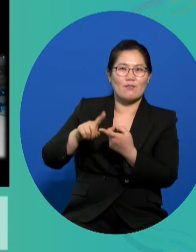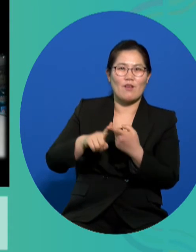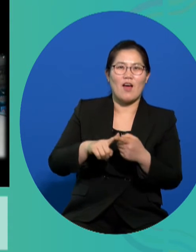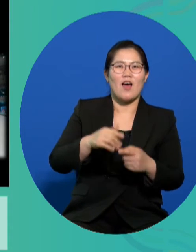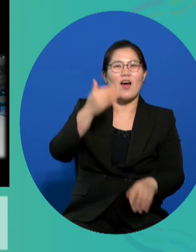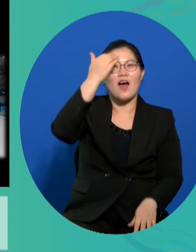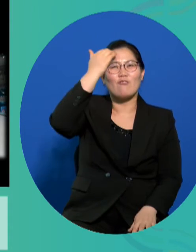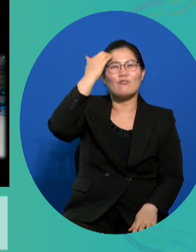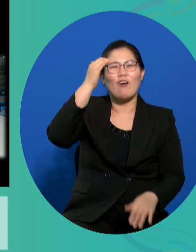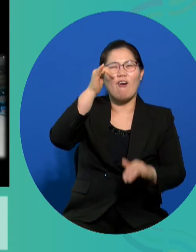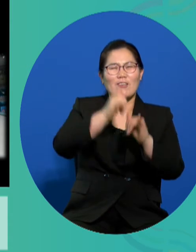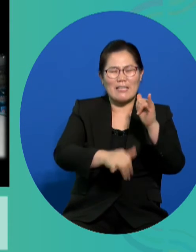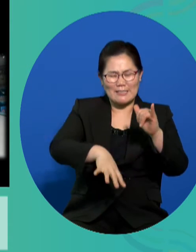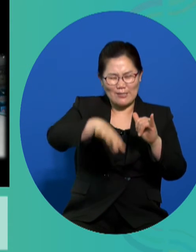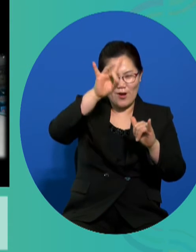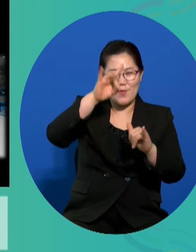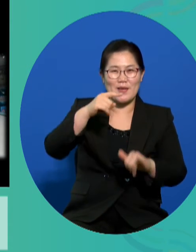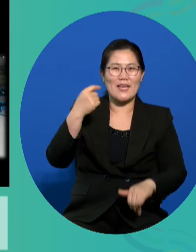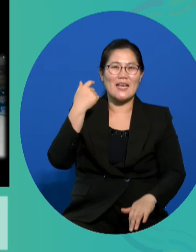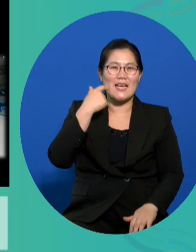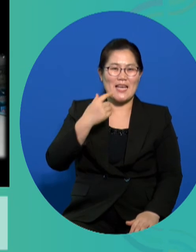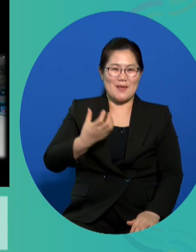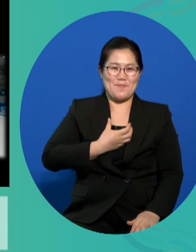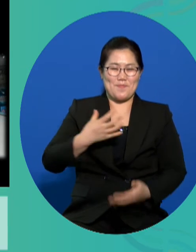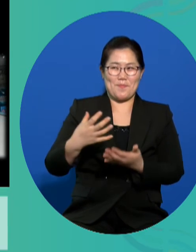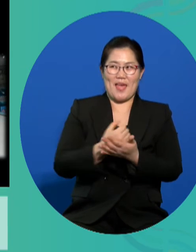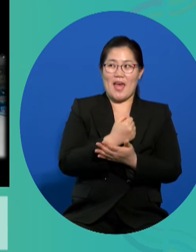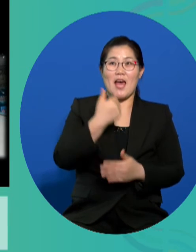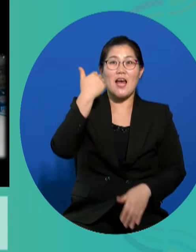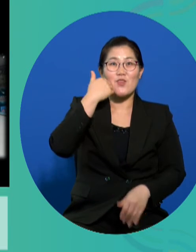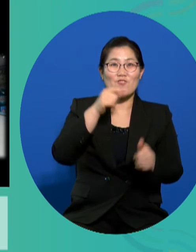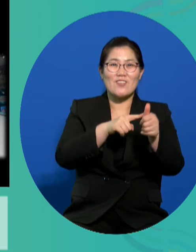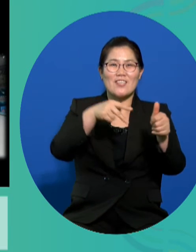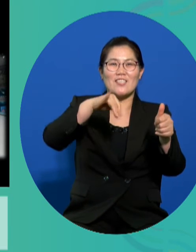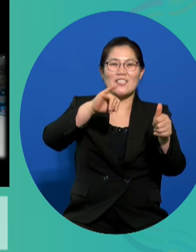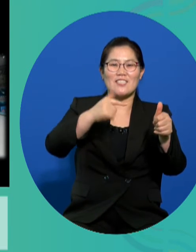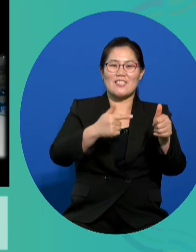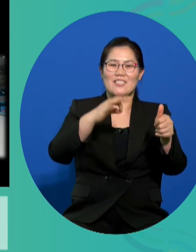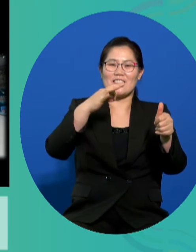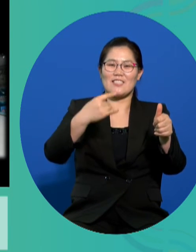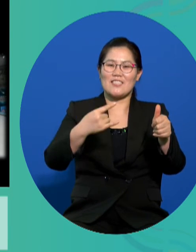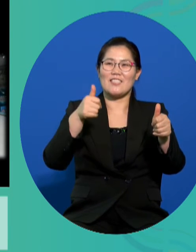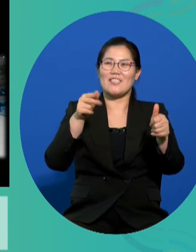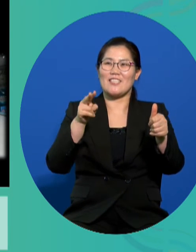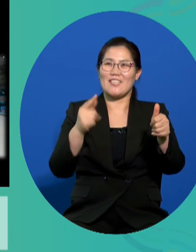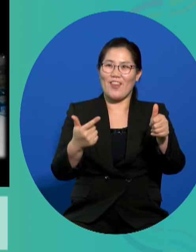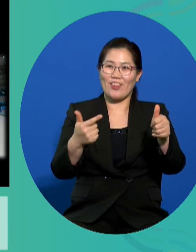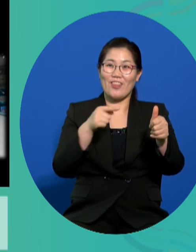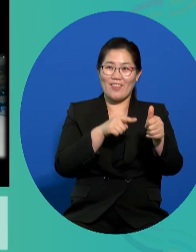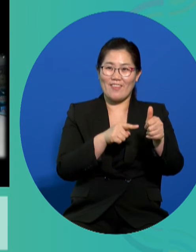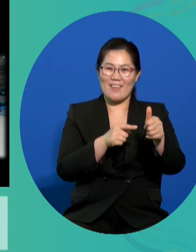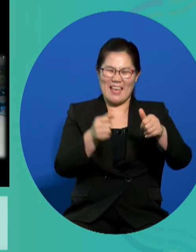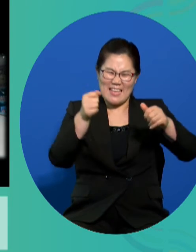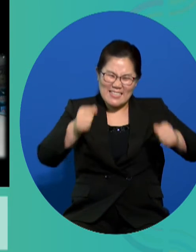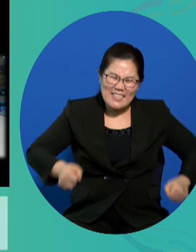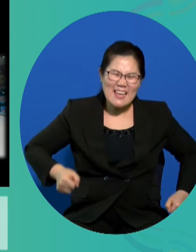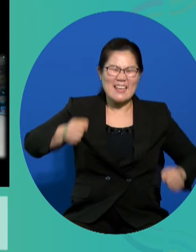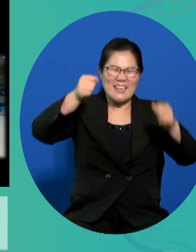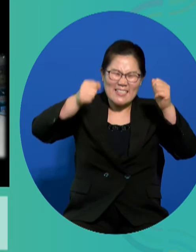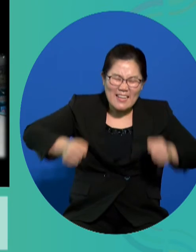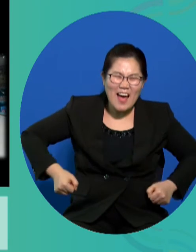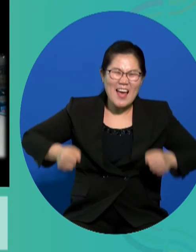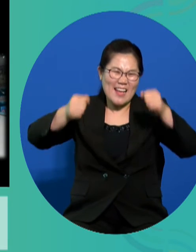딴 신의현 선수가 있습니다. 이런 신의현 선수를 적극적으로 활용을 해서 문화유산으로 만들면 어떨까 고민을